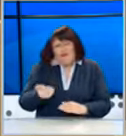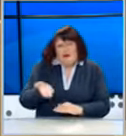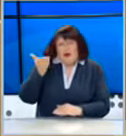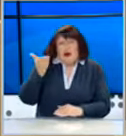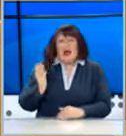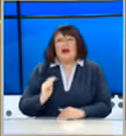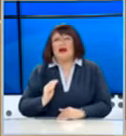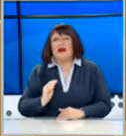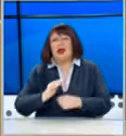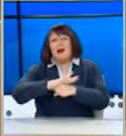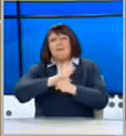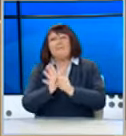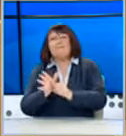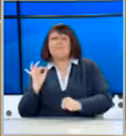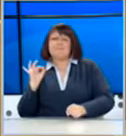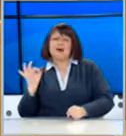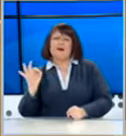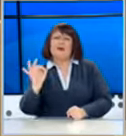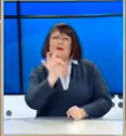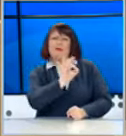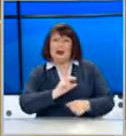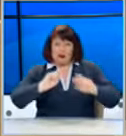η πανδημία που αποκάλυψε